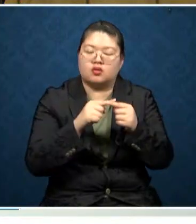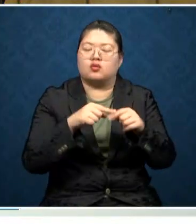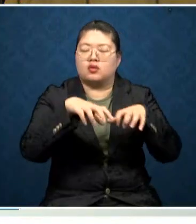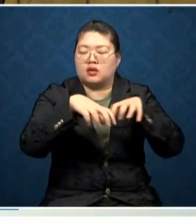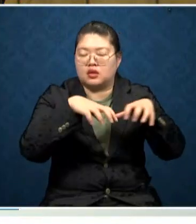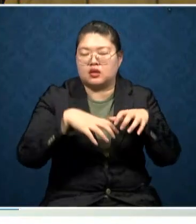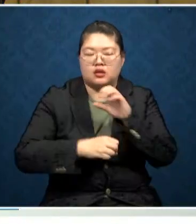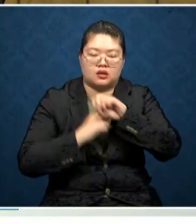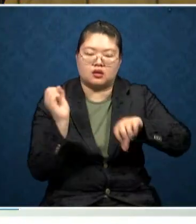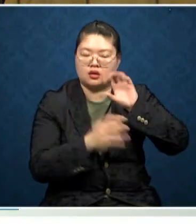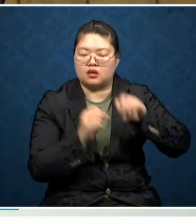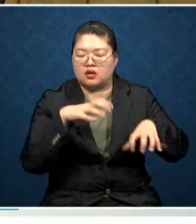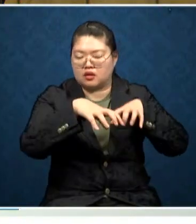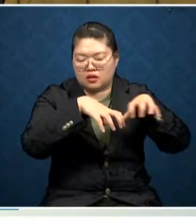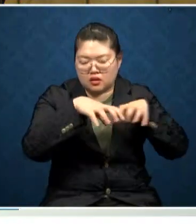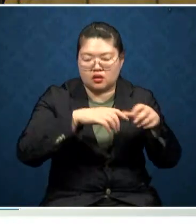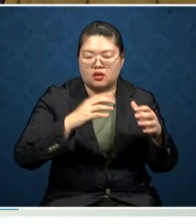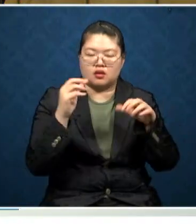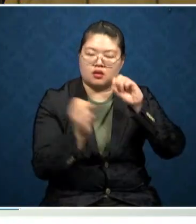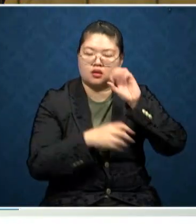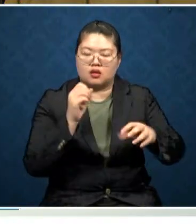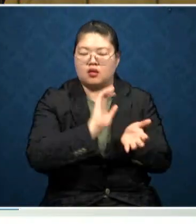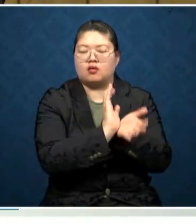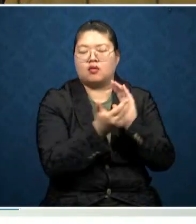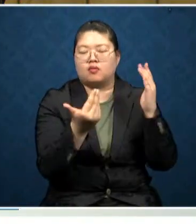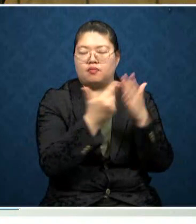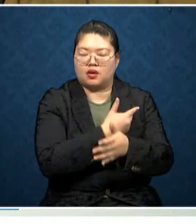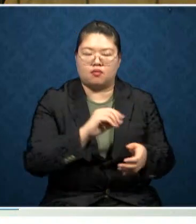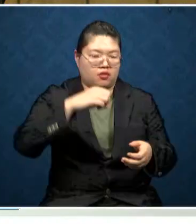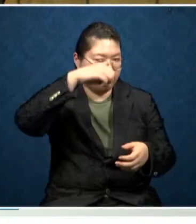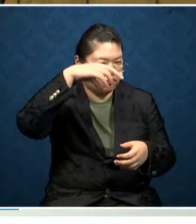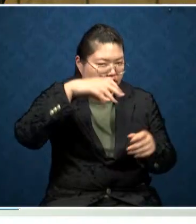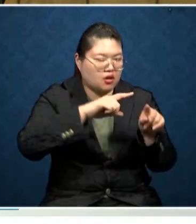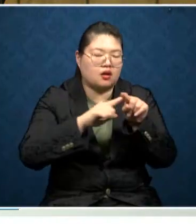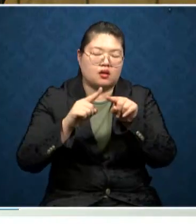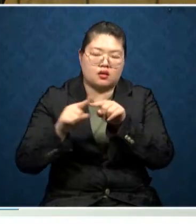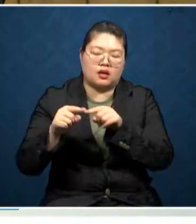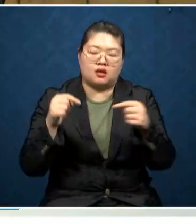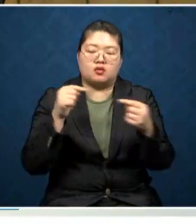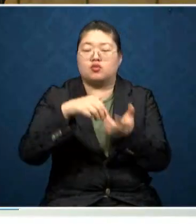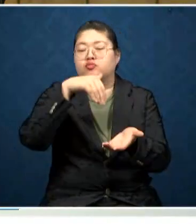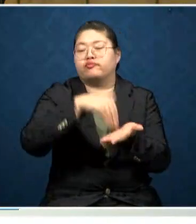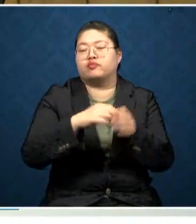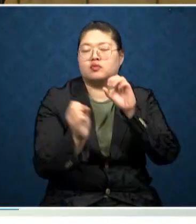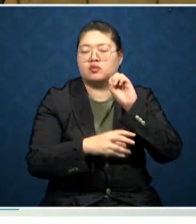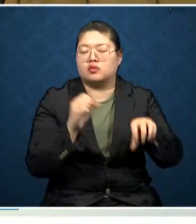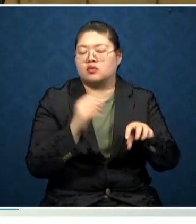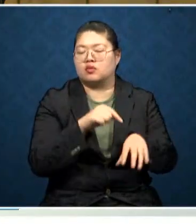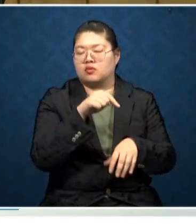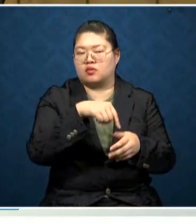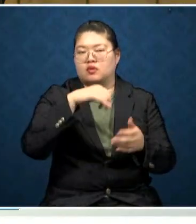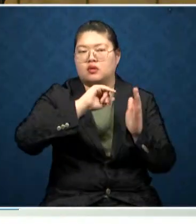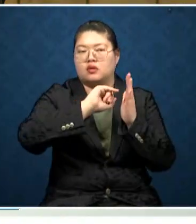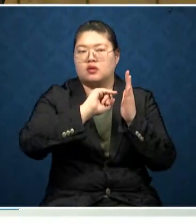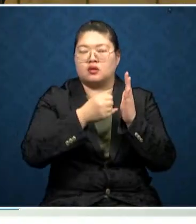ขยะเพื่อใช้เป็นเชื้อเพลิงในการผลิตไฟฟ้าแบบครบวงจรณศูนย์กำจัดขยะหมูนฝอยแบบครบวงจร